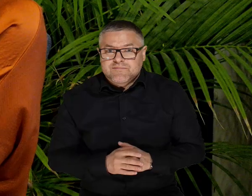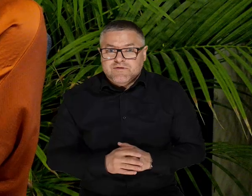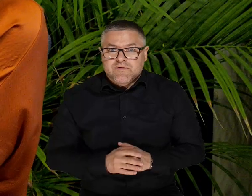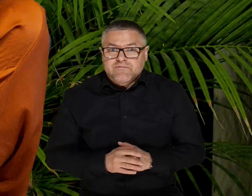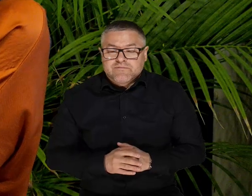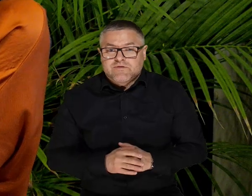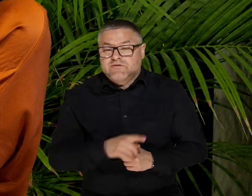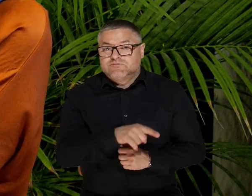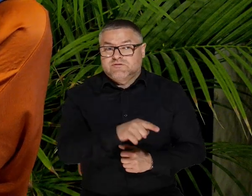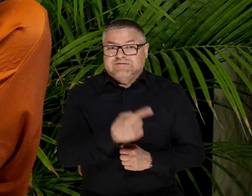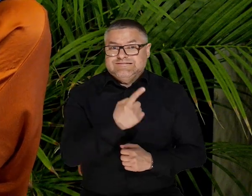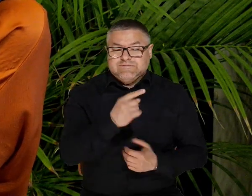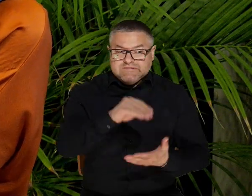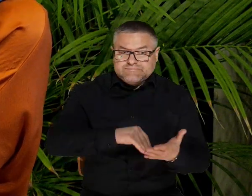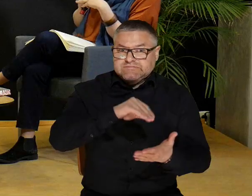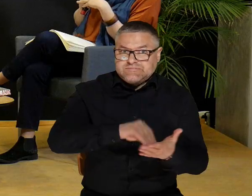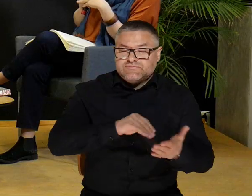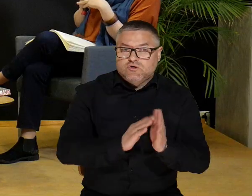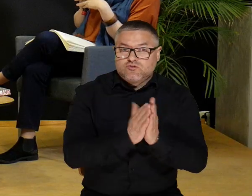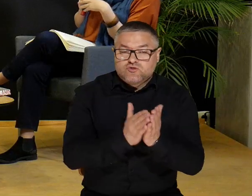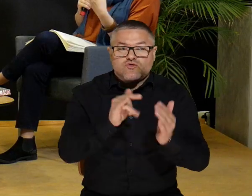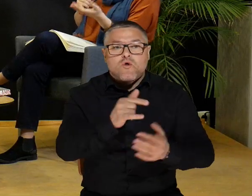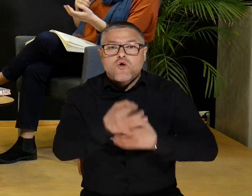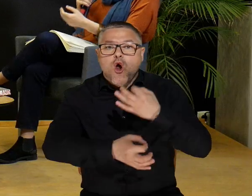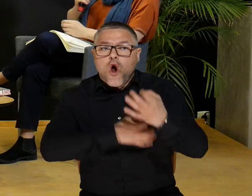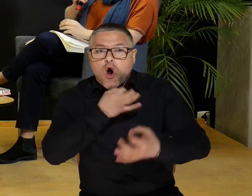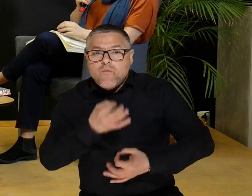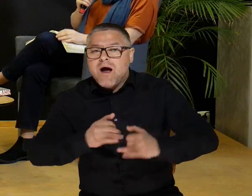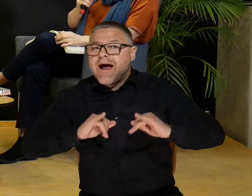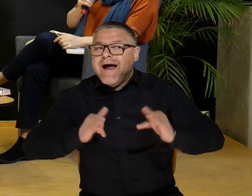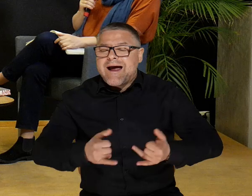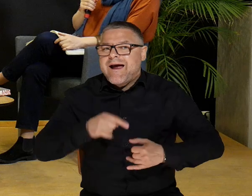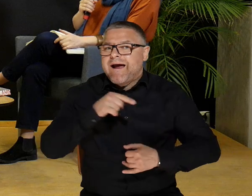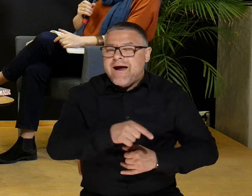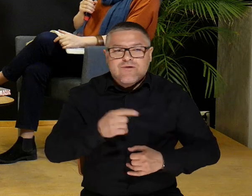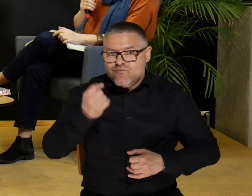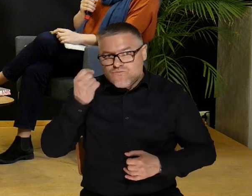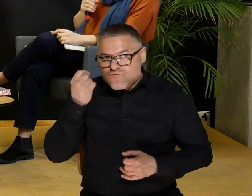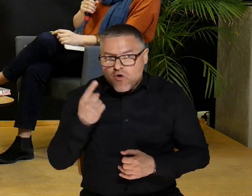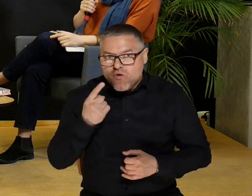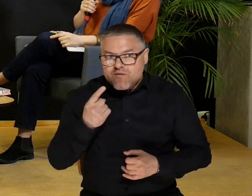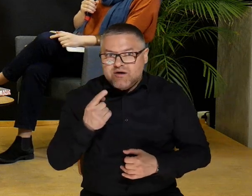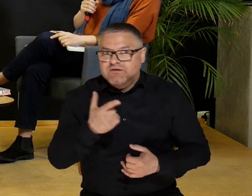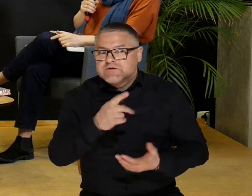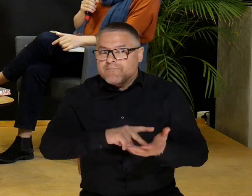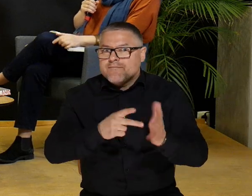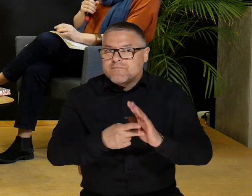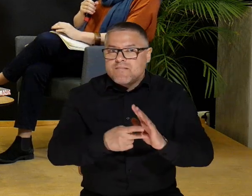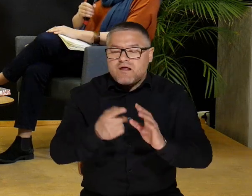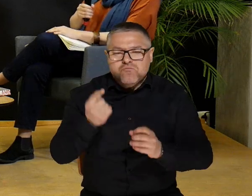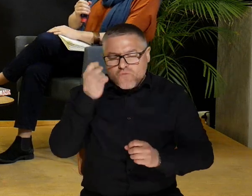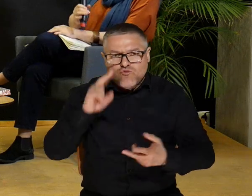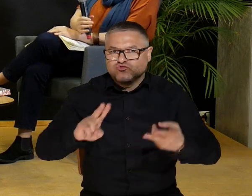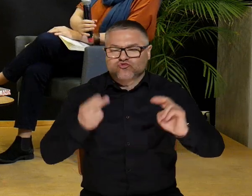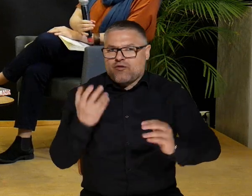że zaczęłaś pisać tę książkę. Czy możesz powiedzieć, jak ona się, pomysł na nią i koncepcja, jak się w twojej głowie